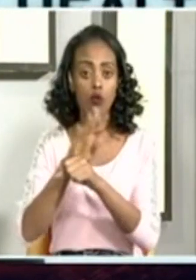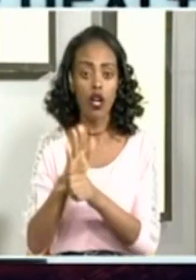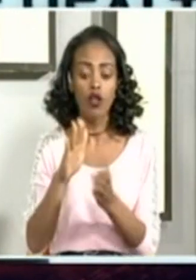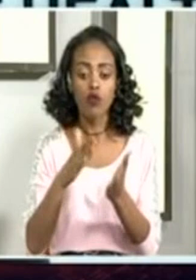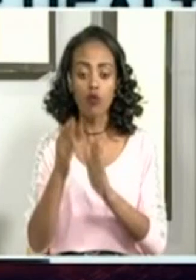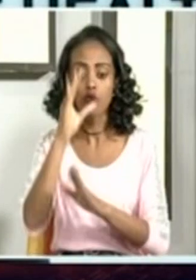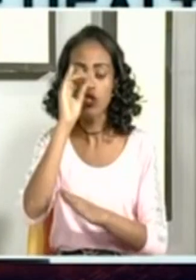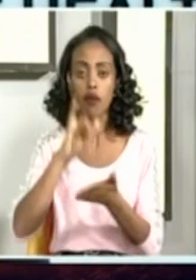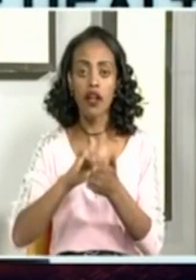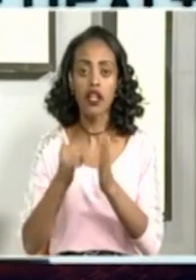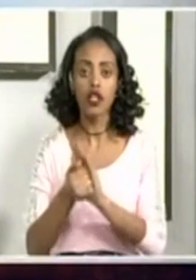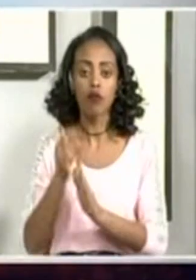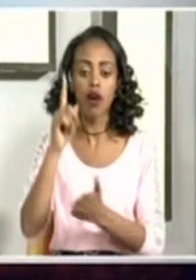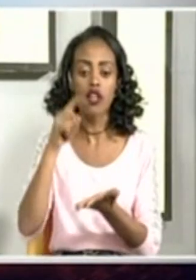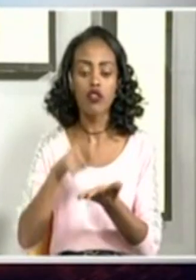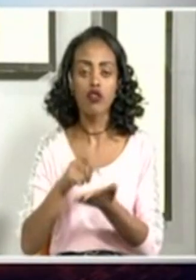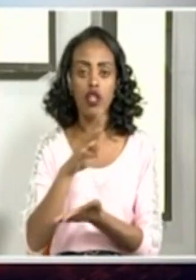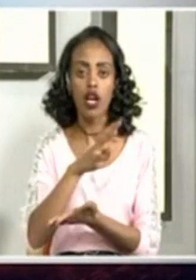ሂወቶም ዝሓለፉ ሰባት ድማ